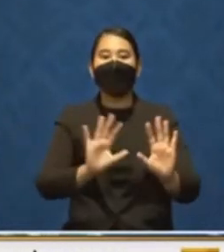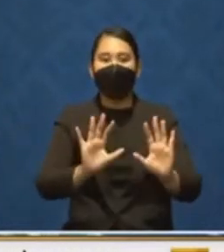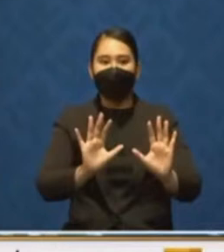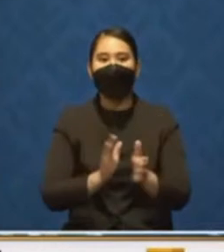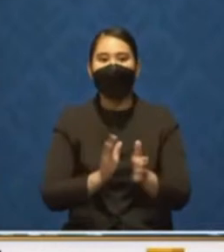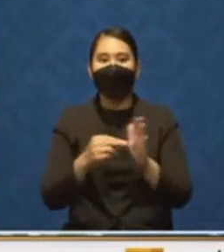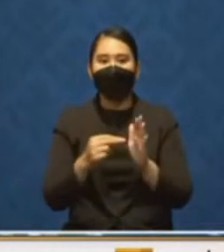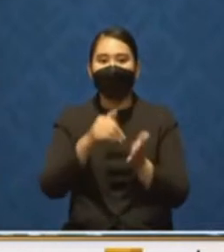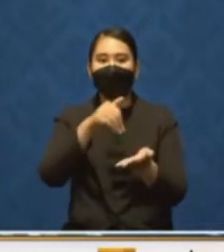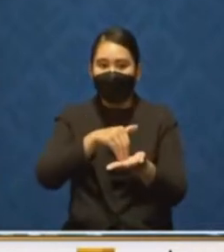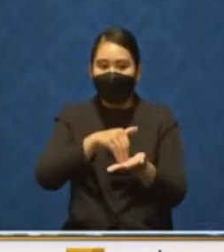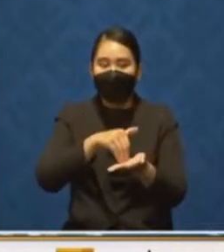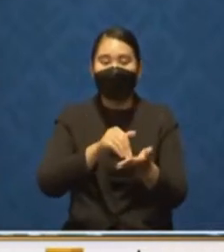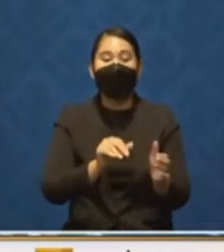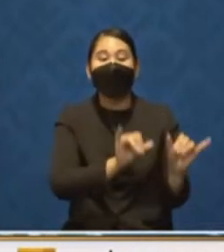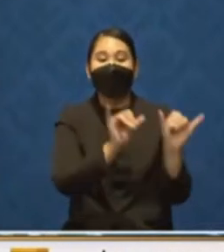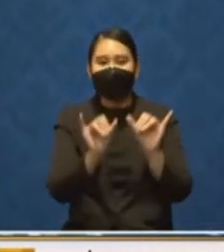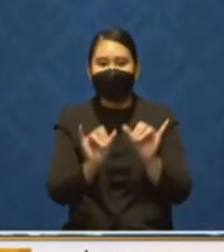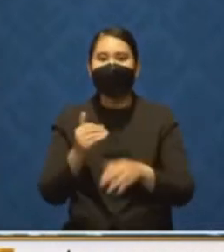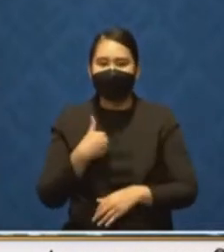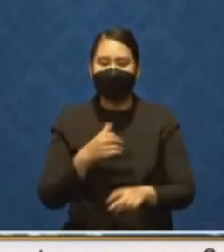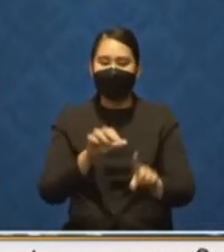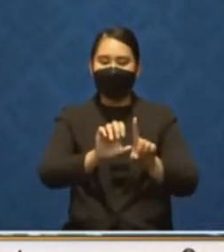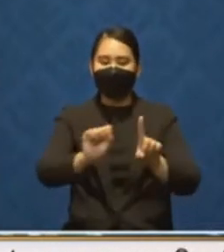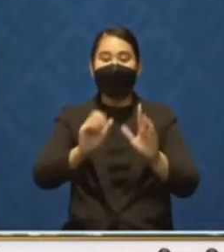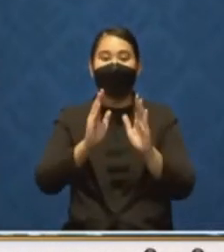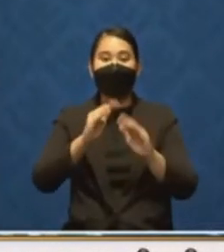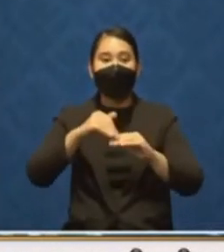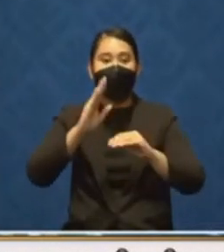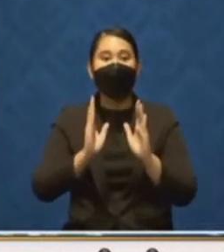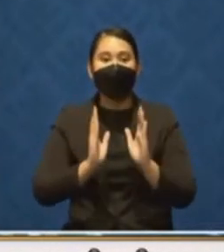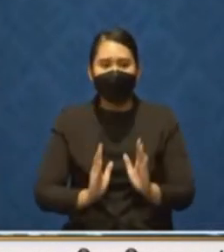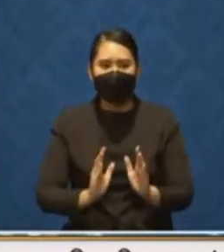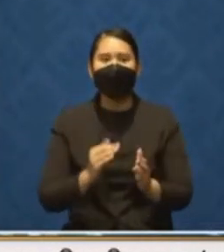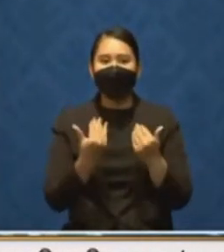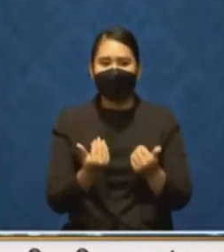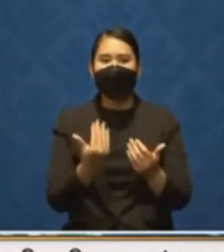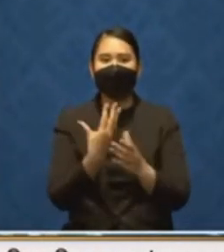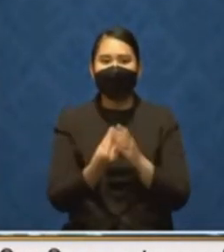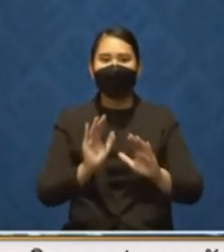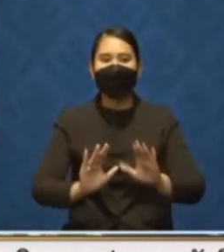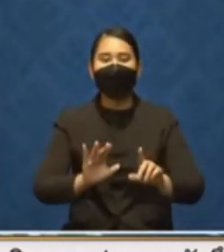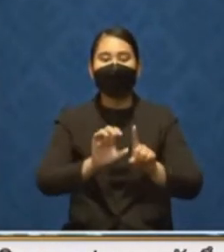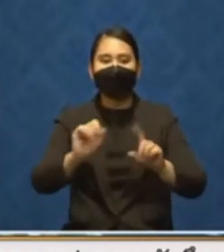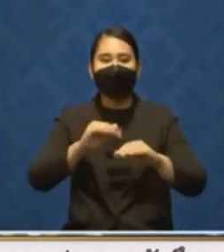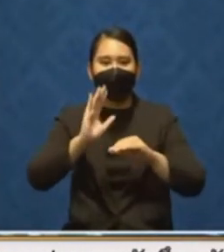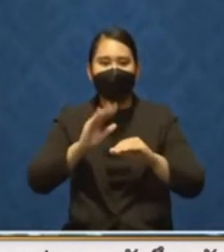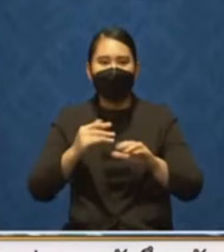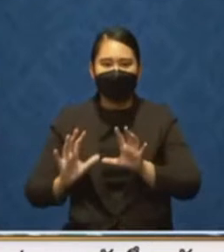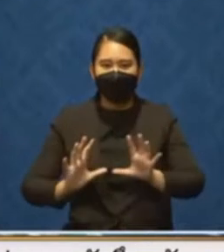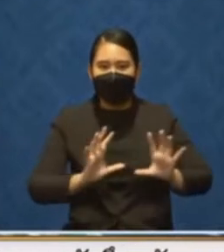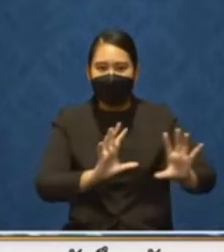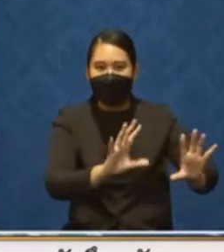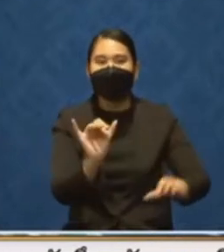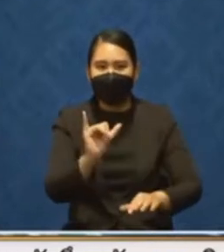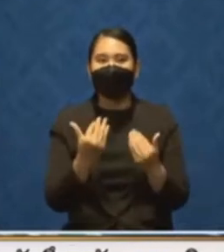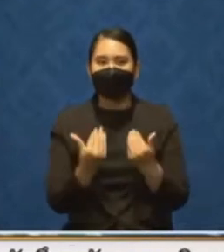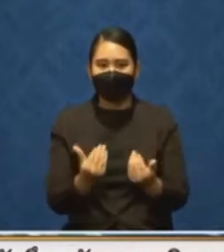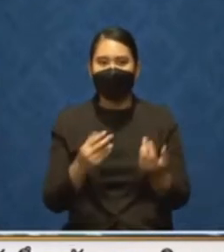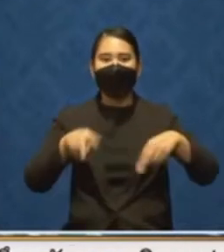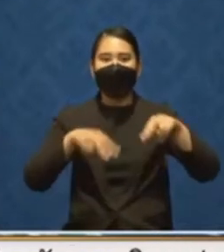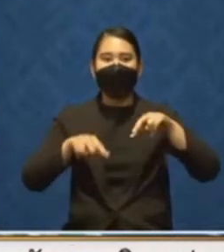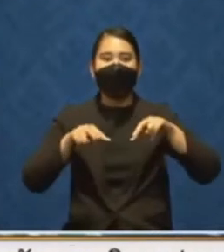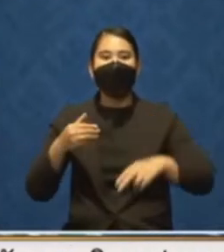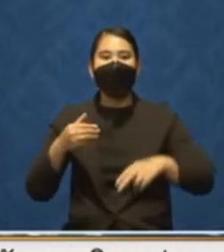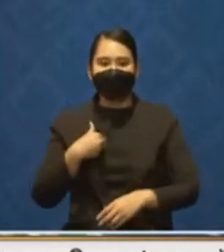ถูกอยู่มากมายหลายปีที่ผ่านมาหลายแสนคนตอนนี้ยังเลยก็ปั๊มน้ำแสนด้วยทำใบได้ต้องกลับไปไม่ได้เราก็ดูแลอยู่ในขณะนี้นะ